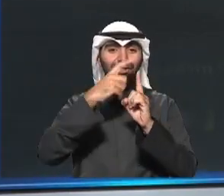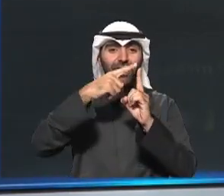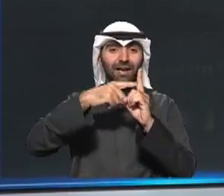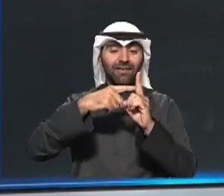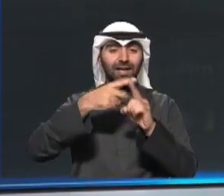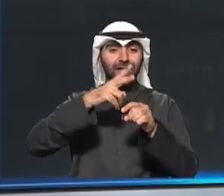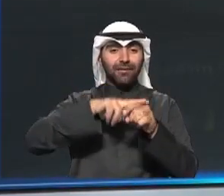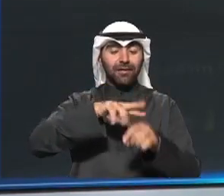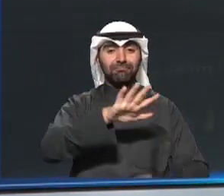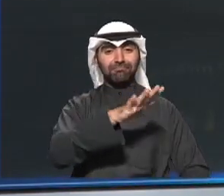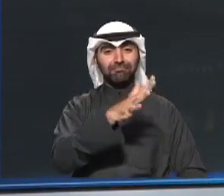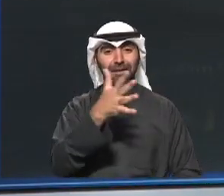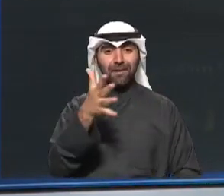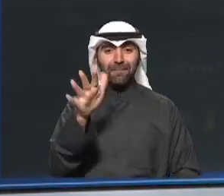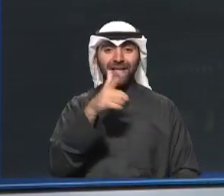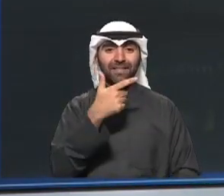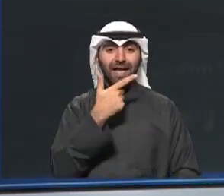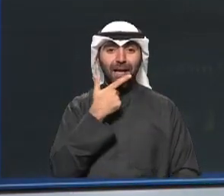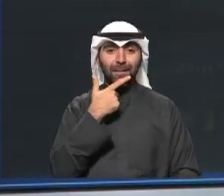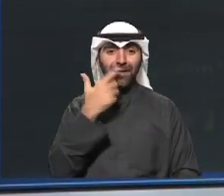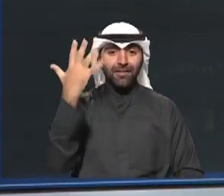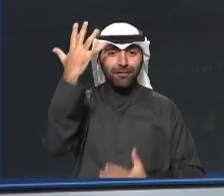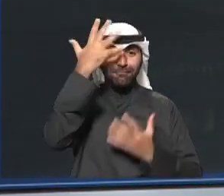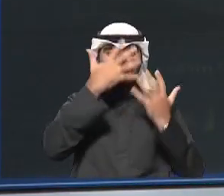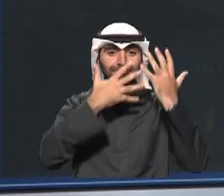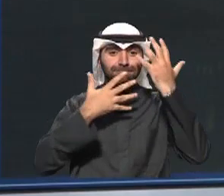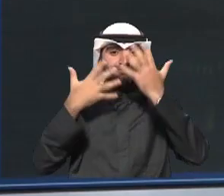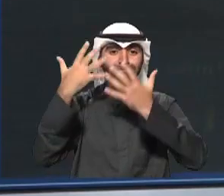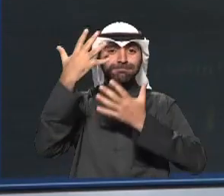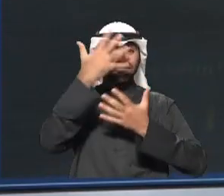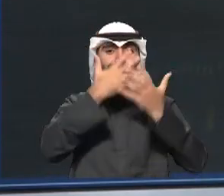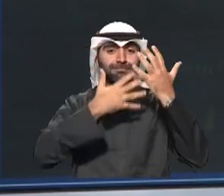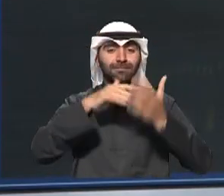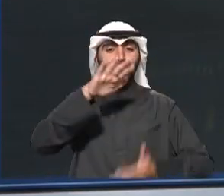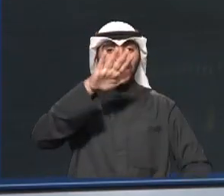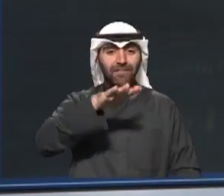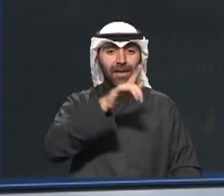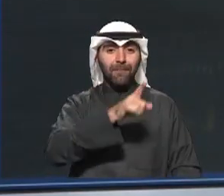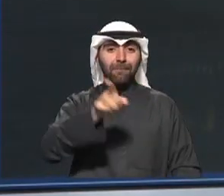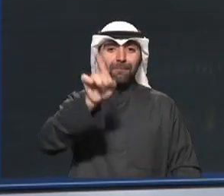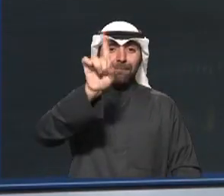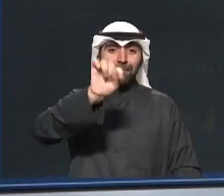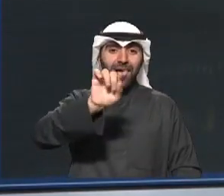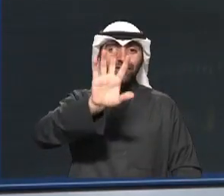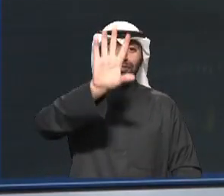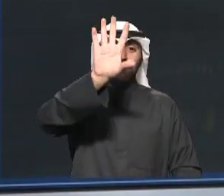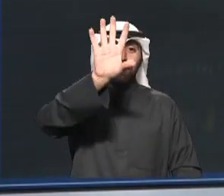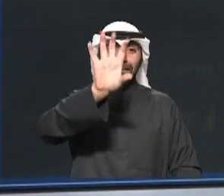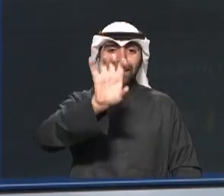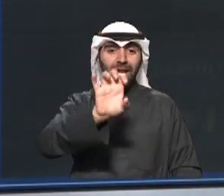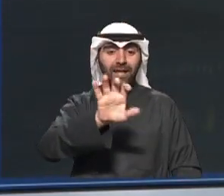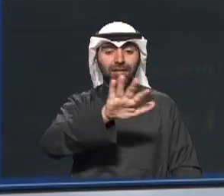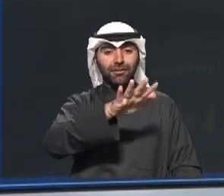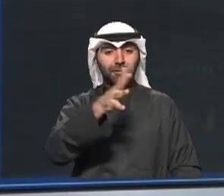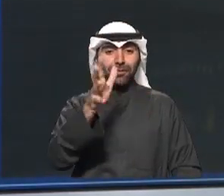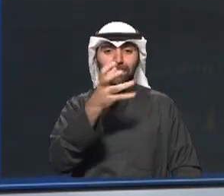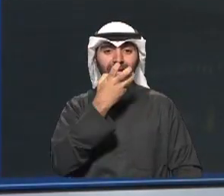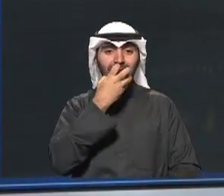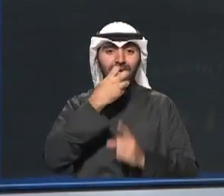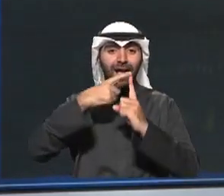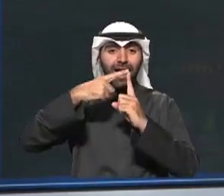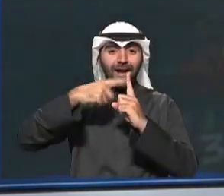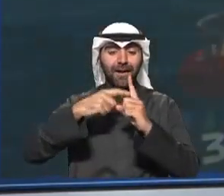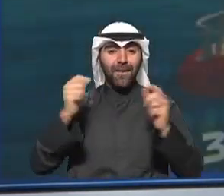لتشكل بعض الضباب الخفيف أيضا في مساء يوم الغد، وقد يصاحب تراجع وتدني نسبي في مدى الرؤية